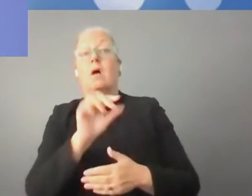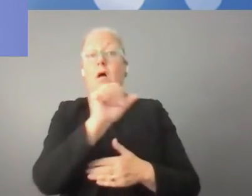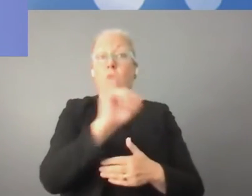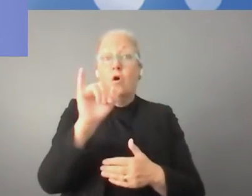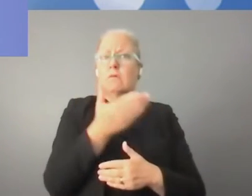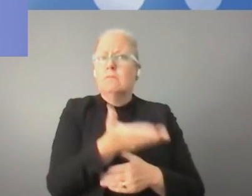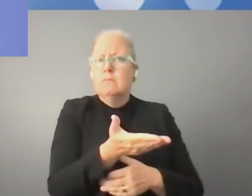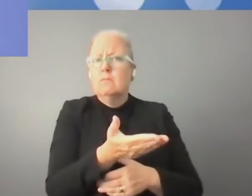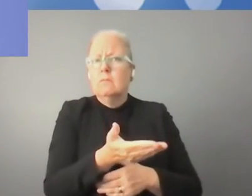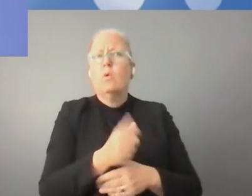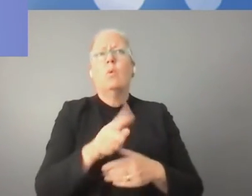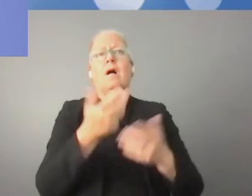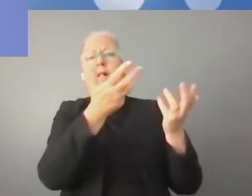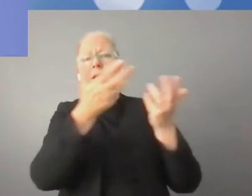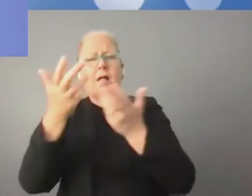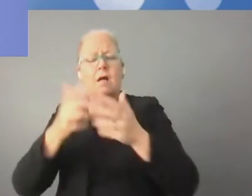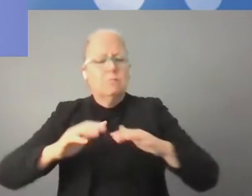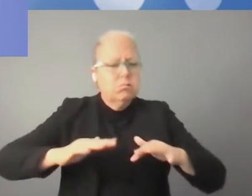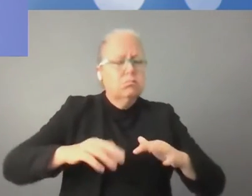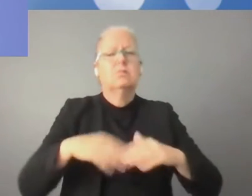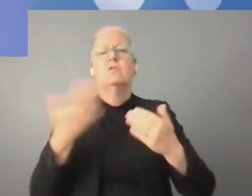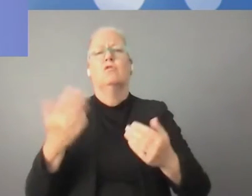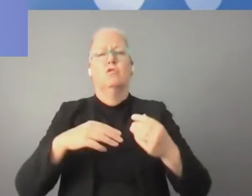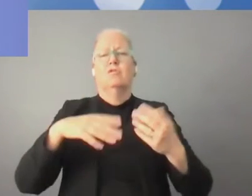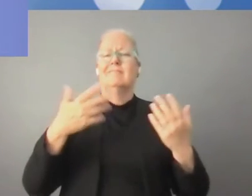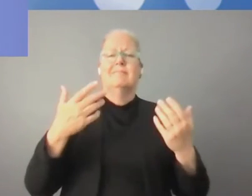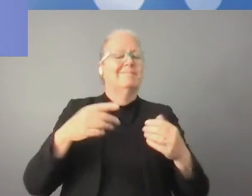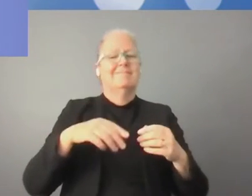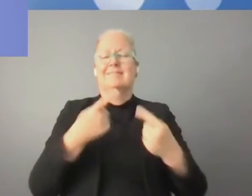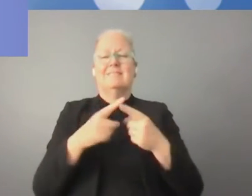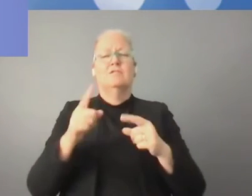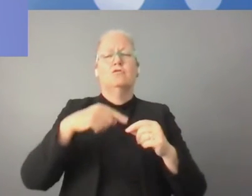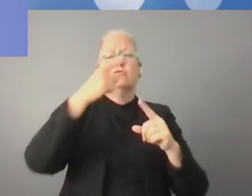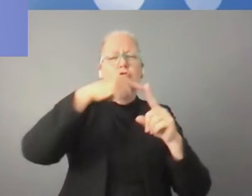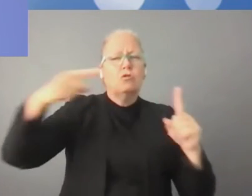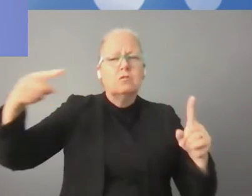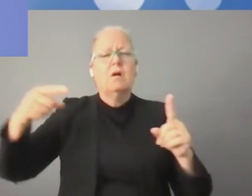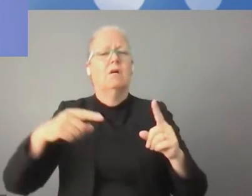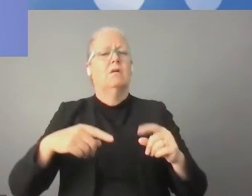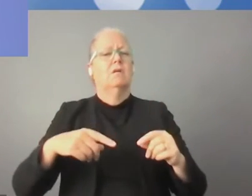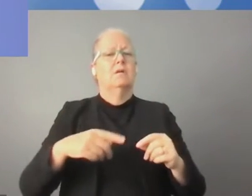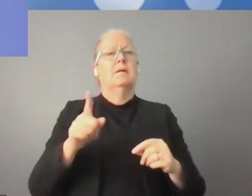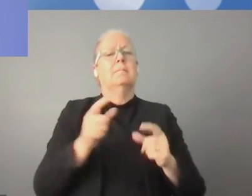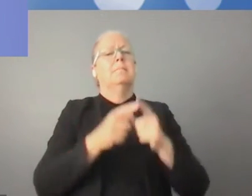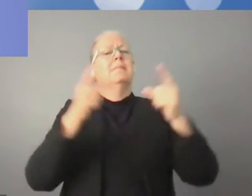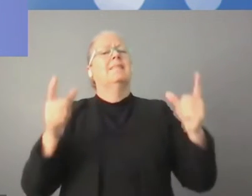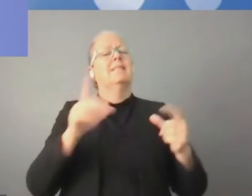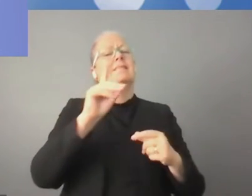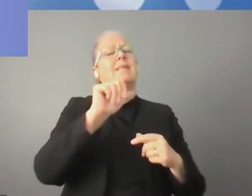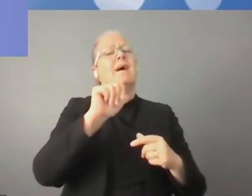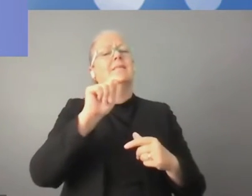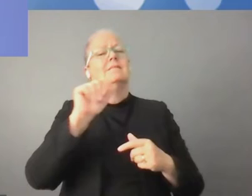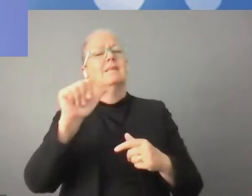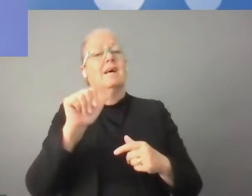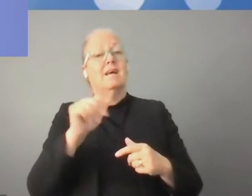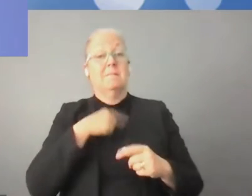настоящее использование и принятие новых технологий. Есть новые и традиционные технологии, но есть и инновационные, искусственный